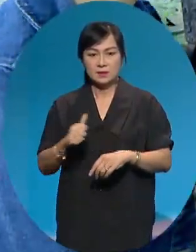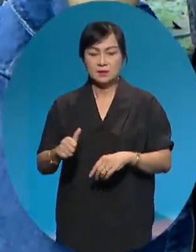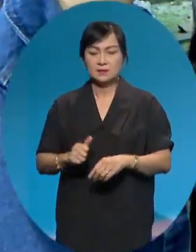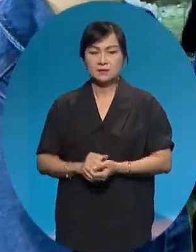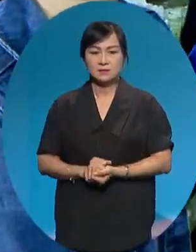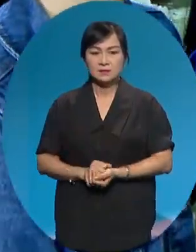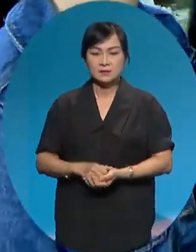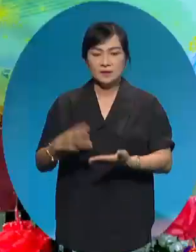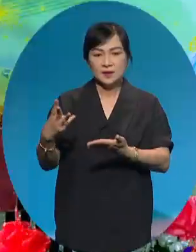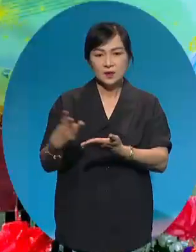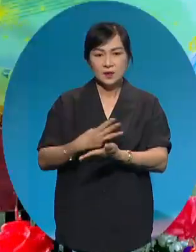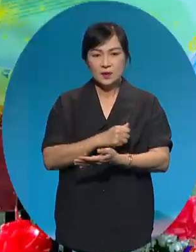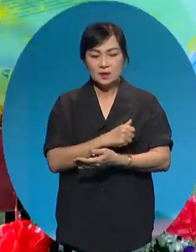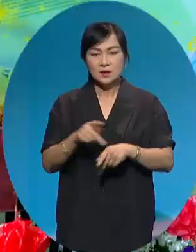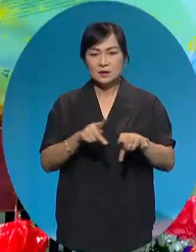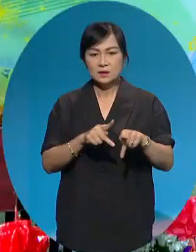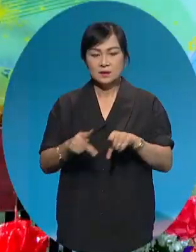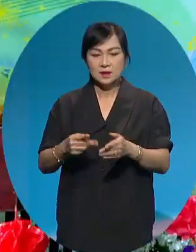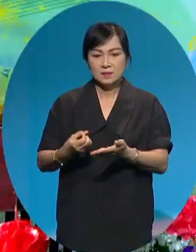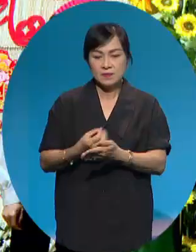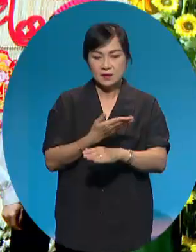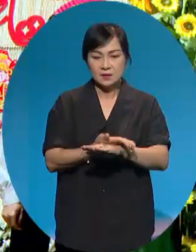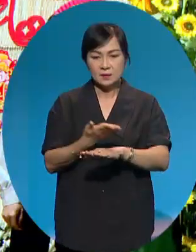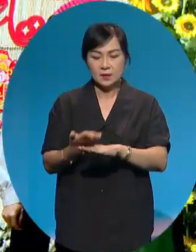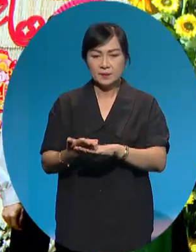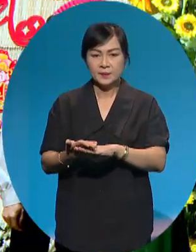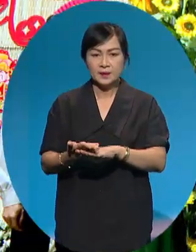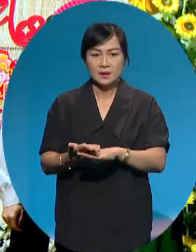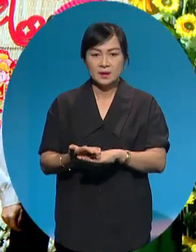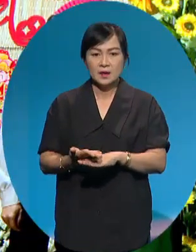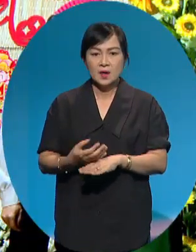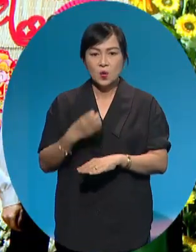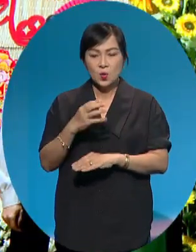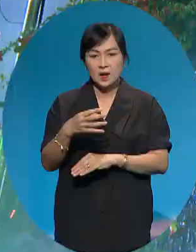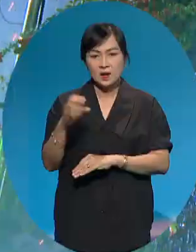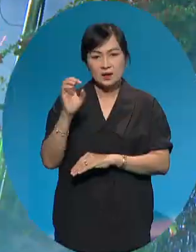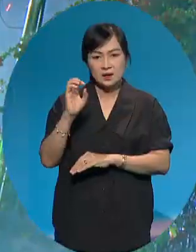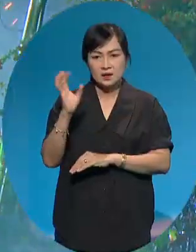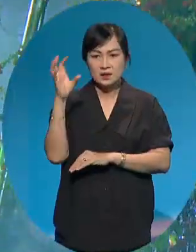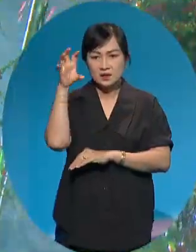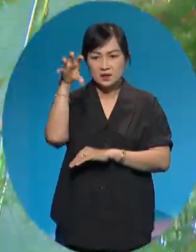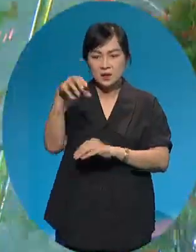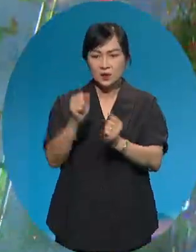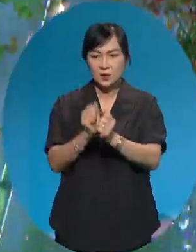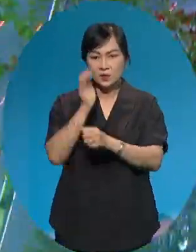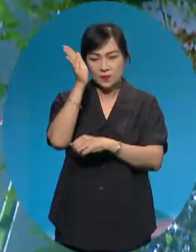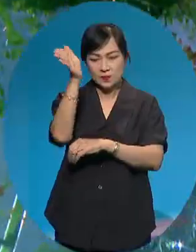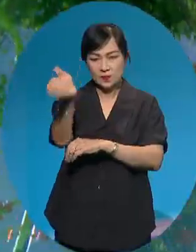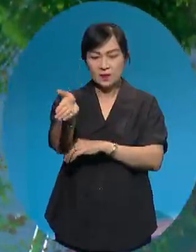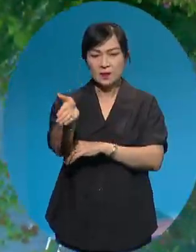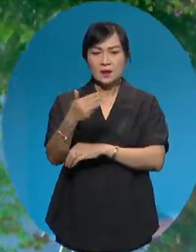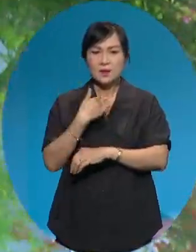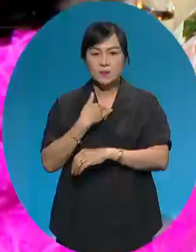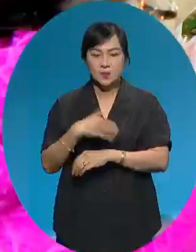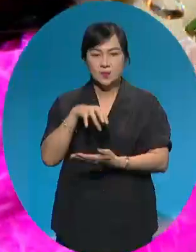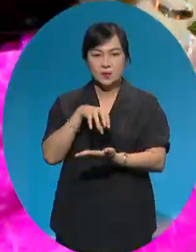bàn nhằm tạo điều kiện người dân kinh doanh tiêu thụ sản phẩm nông nghiệp. Với biểu tượng hoa hướng dương mang thông điệp cùng nhau vươn đến tương lai, với mong